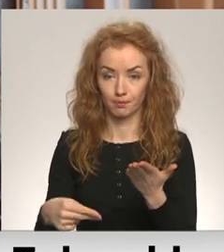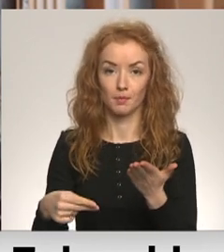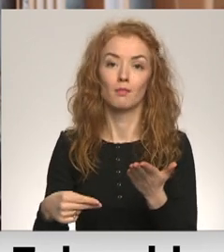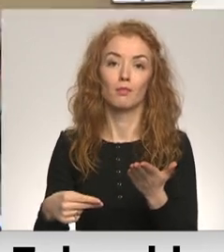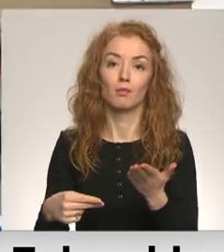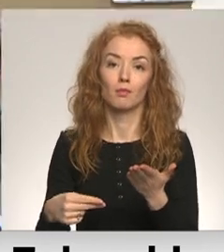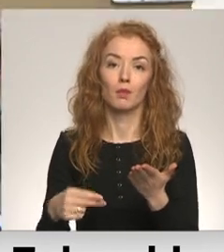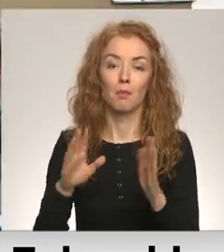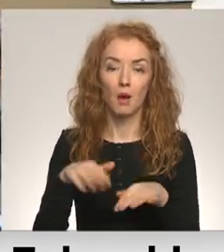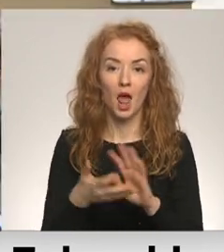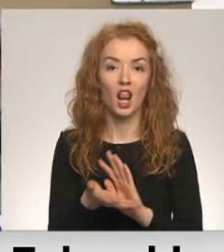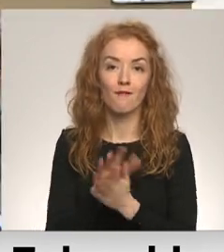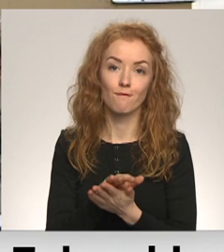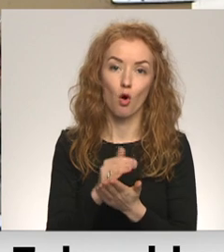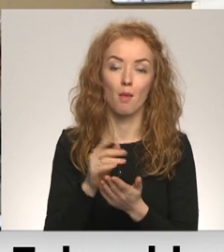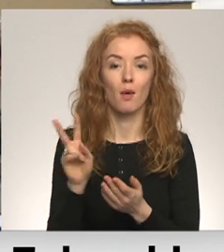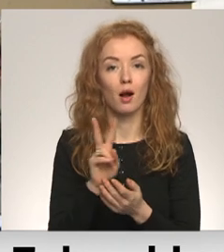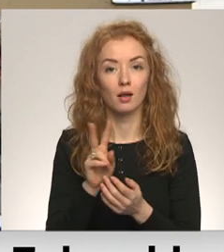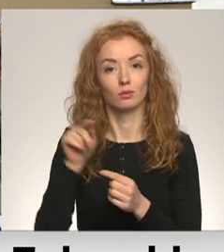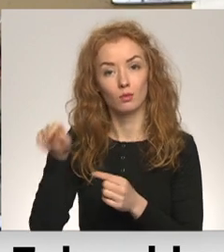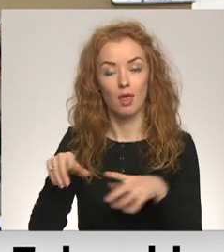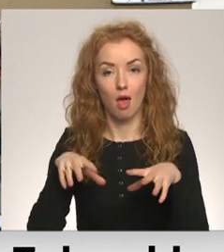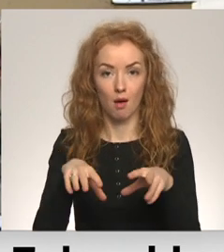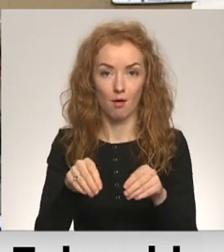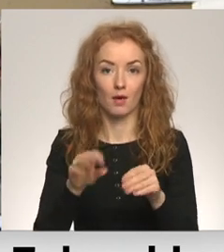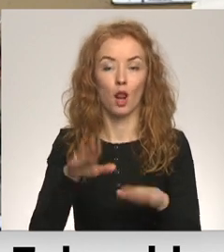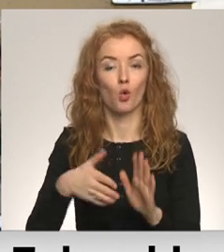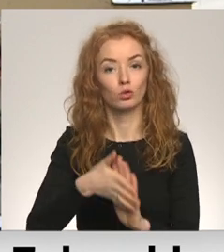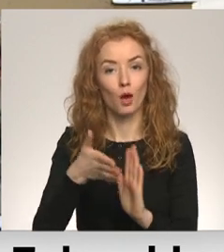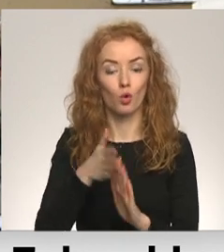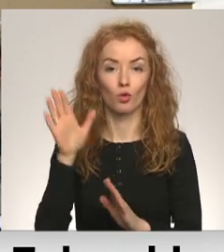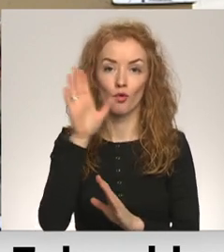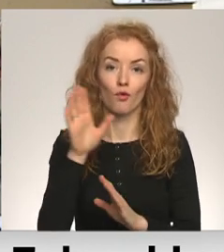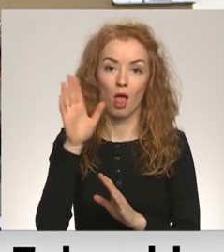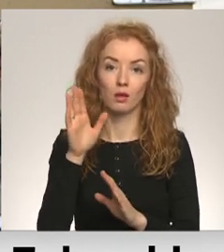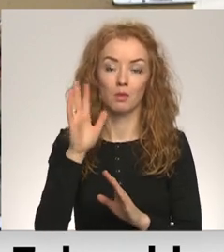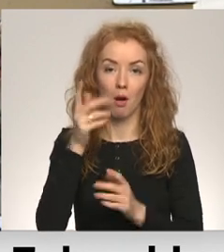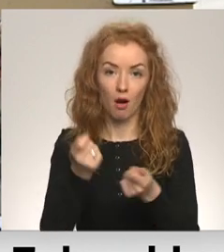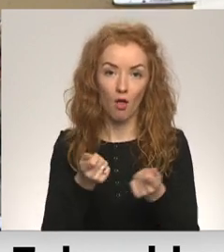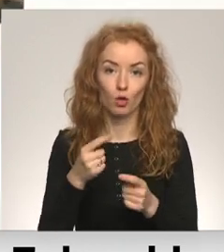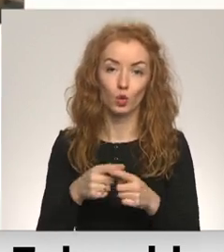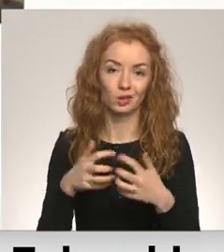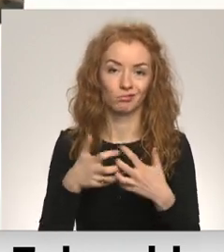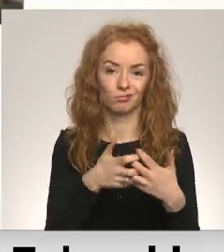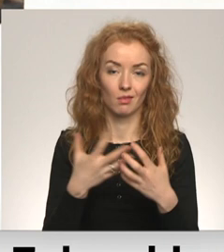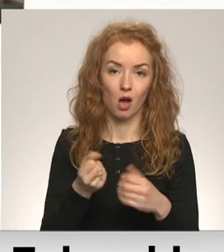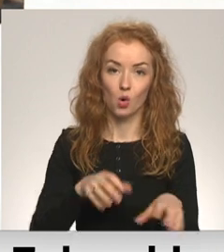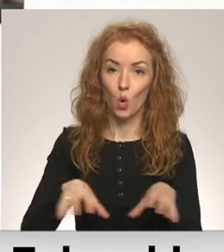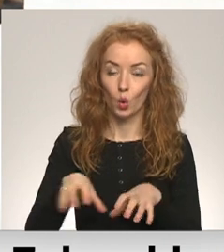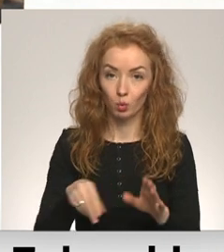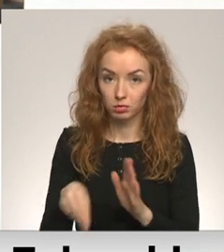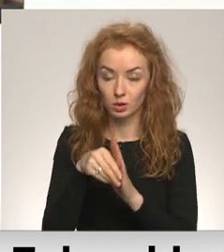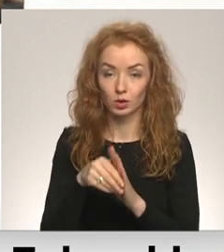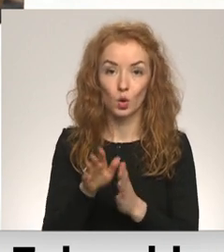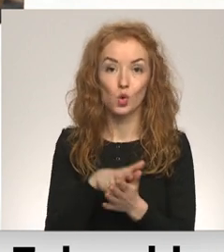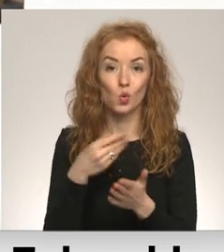par reformām, kas Ukrainai veicamas, piemēram, uzlabojot valsts pārvaldi un cīnoties ar korupciju. Kopš Krievijas